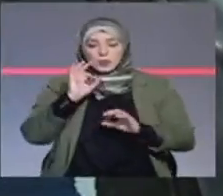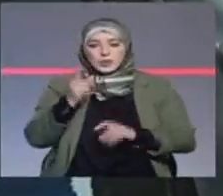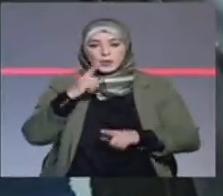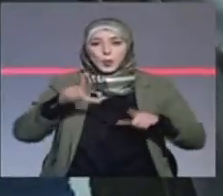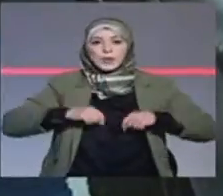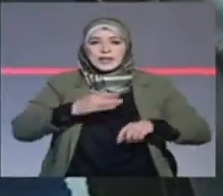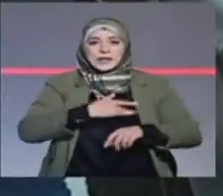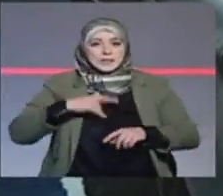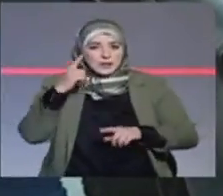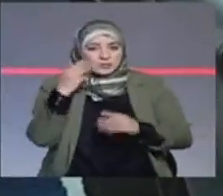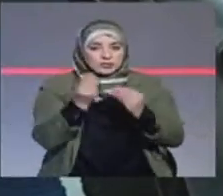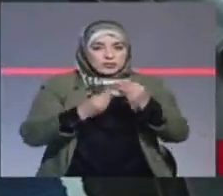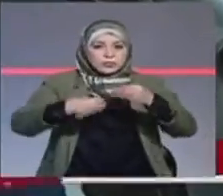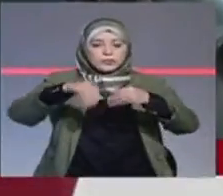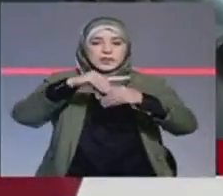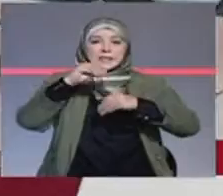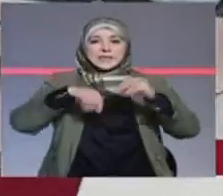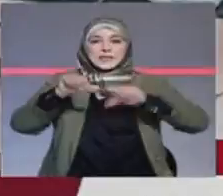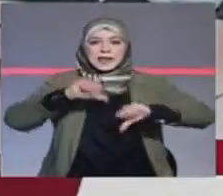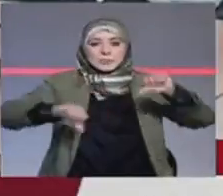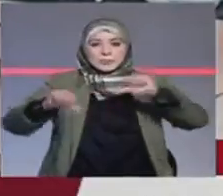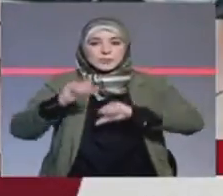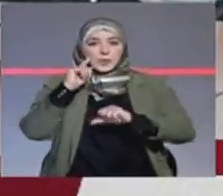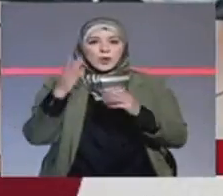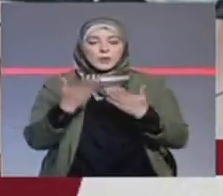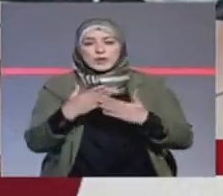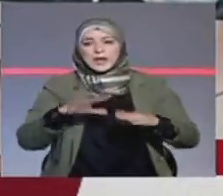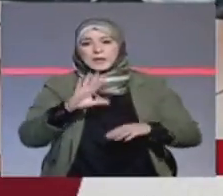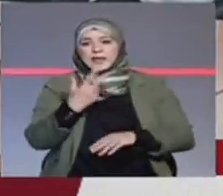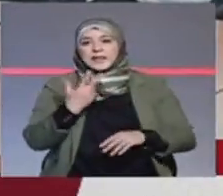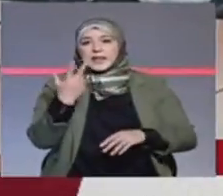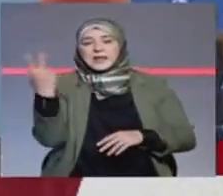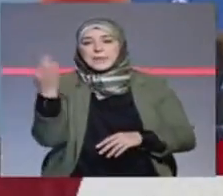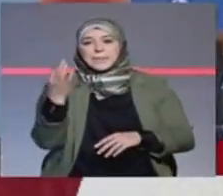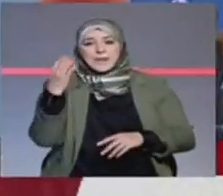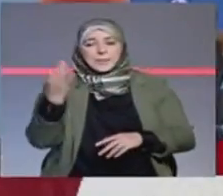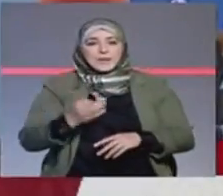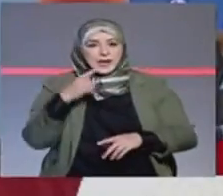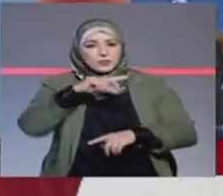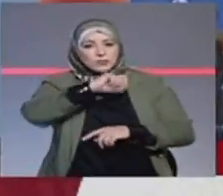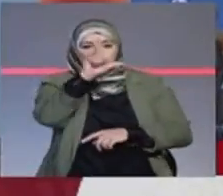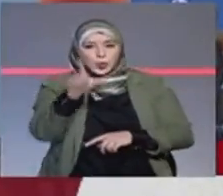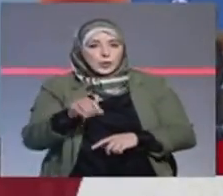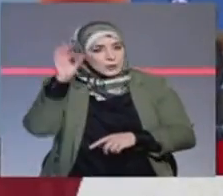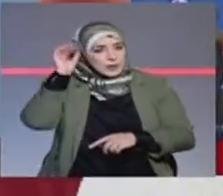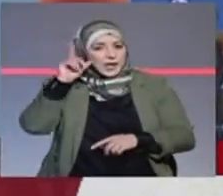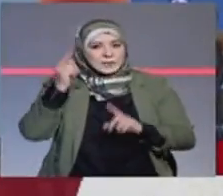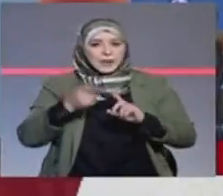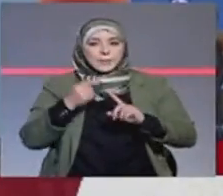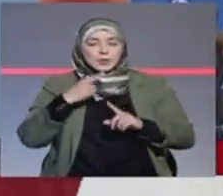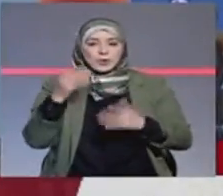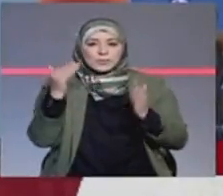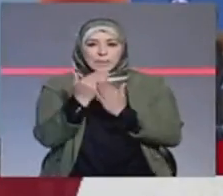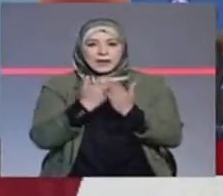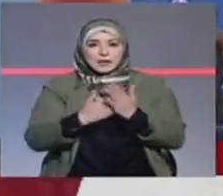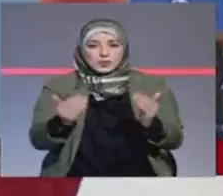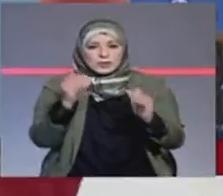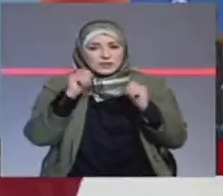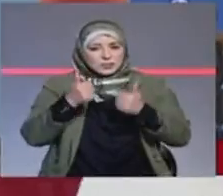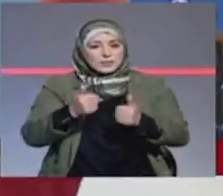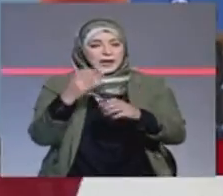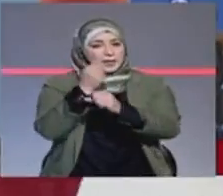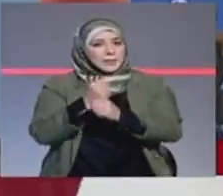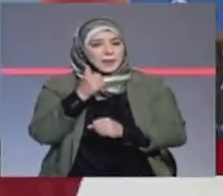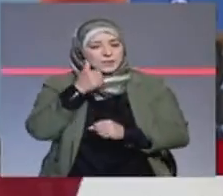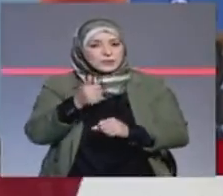وزير الصحة أن ارتفاع نسبة التحاليل الإيجابية وبلوغها حدود 30% وطنيا يوجب اتخاذ تدابير أكثر صرامة، خاصة في